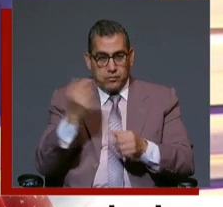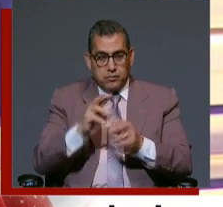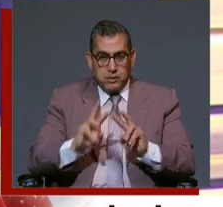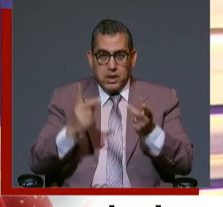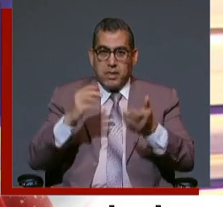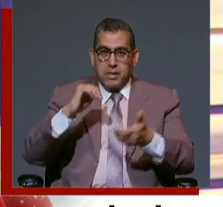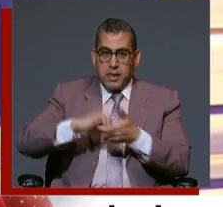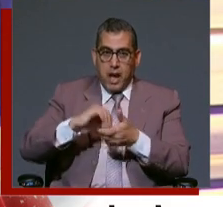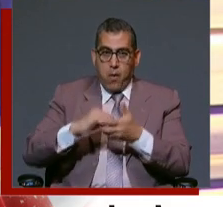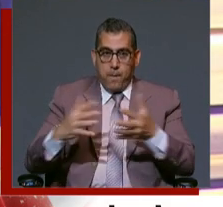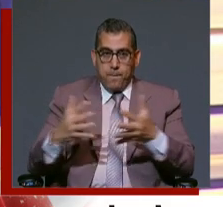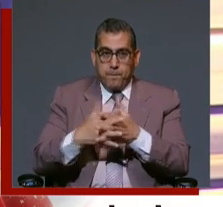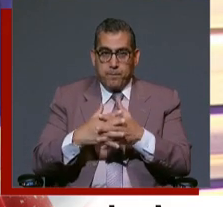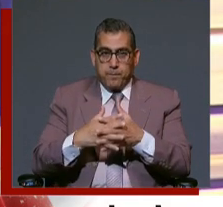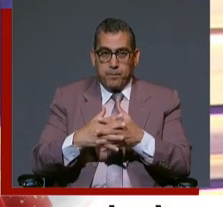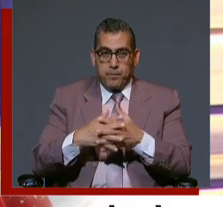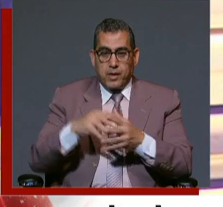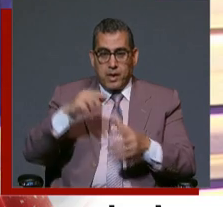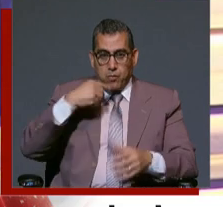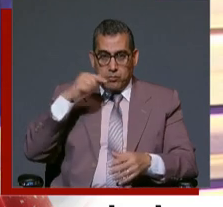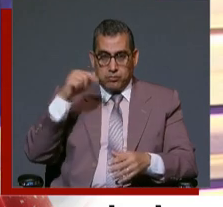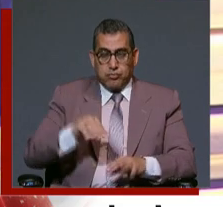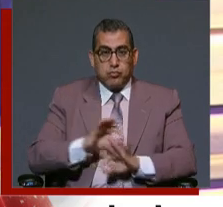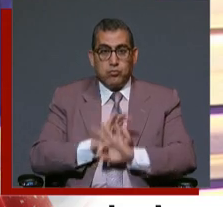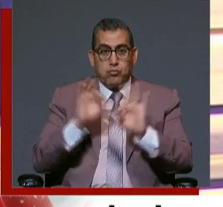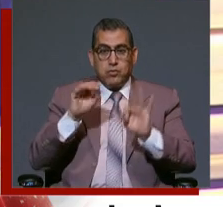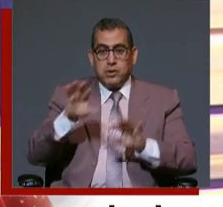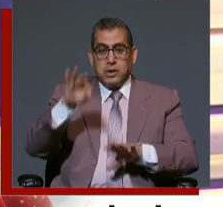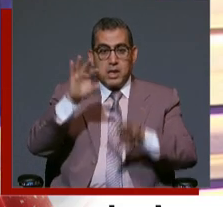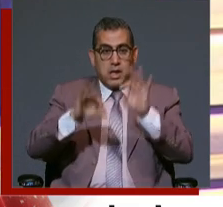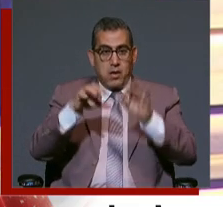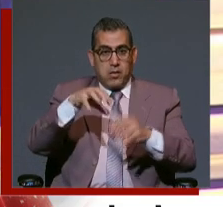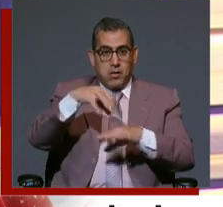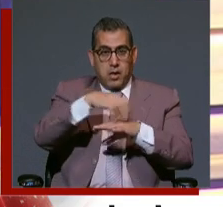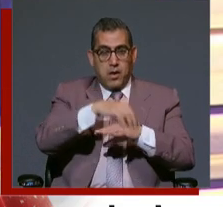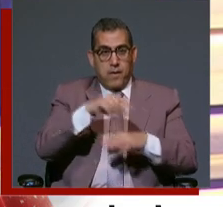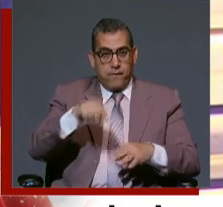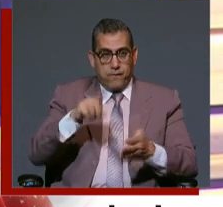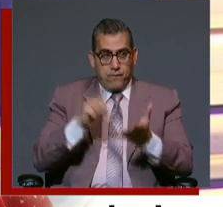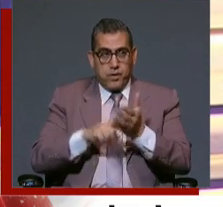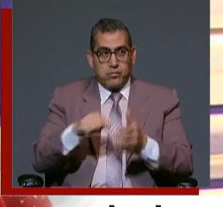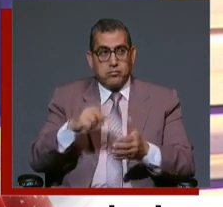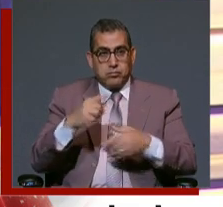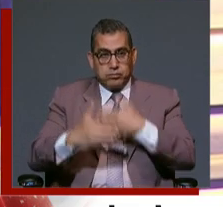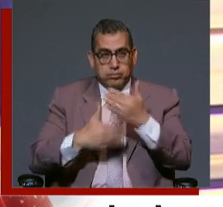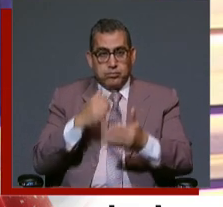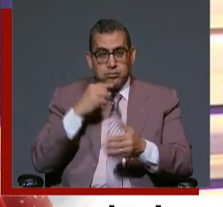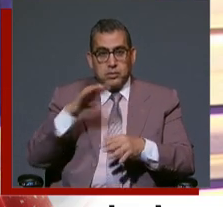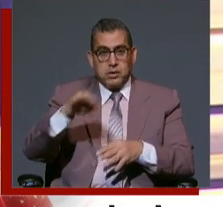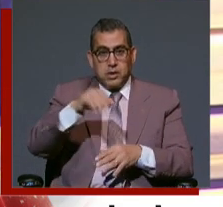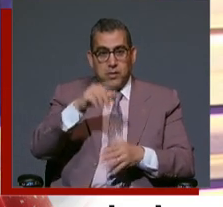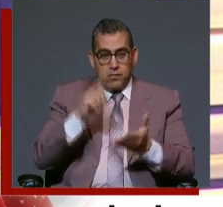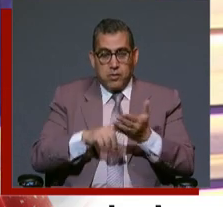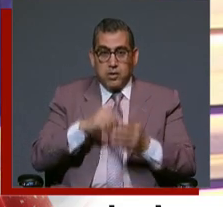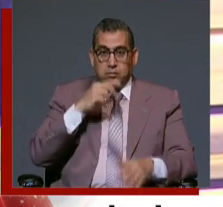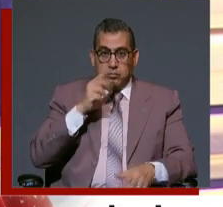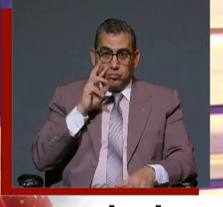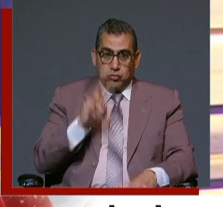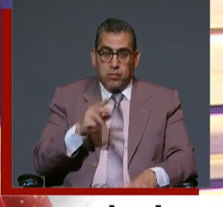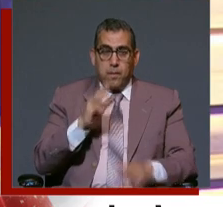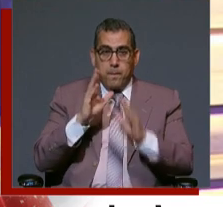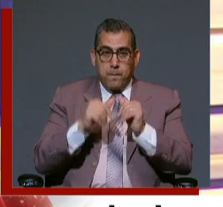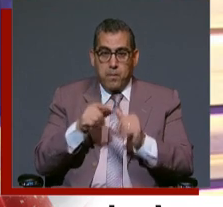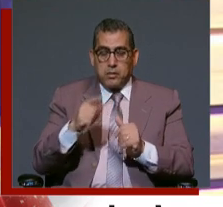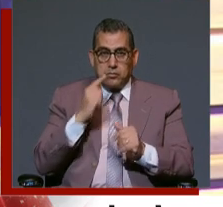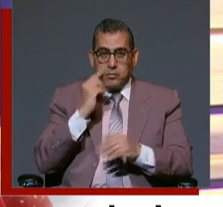بين حينها لم تكن دولا، لكنها كذلك حينما صارت دولا فقد كانت مصر